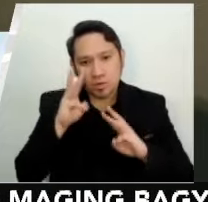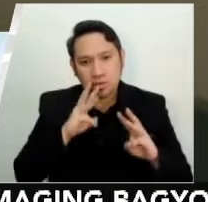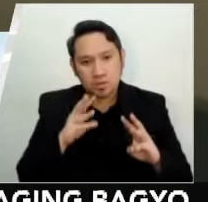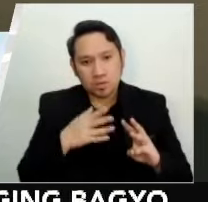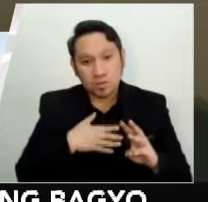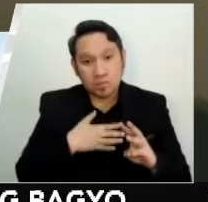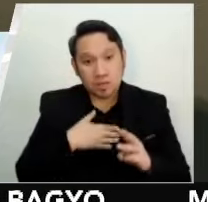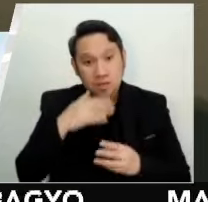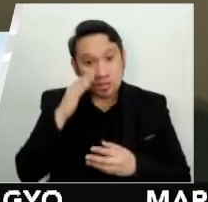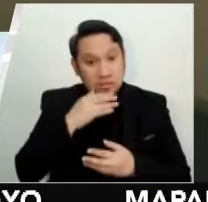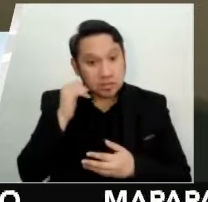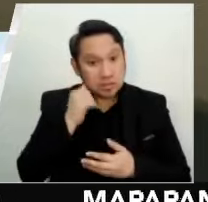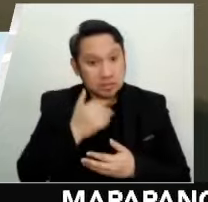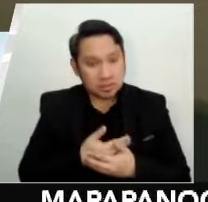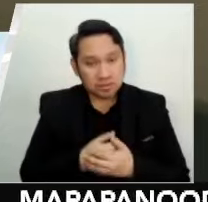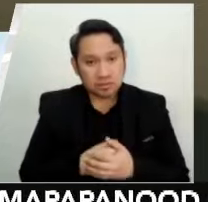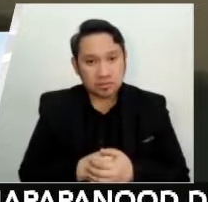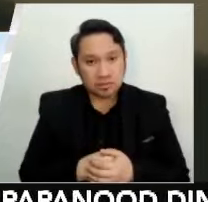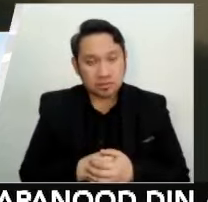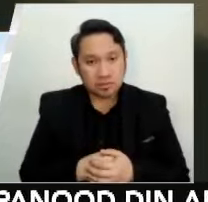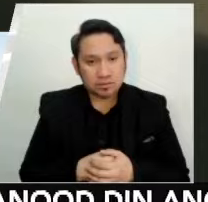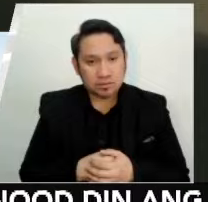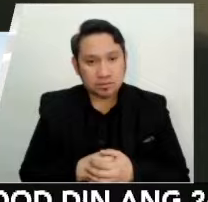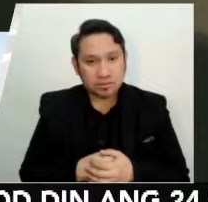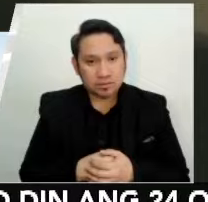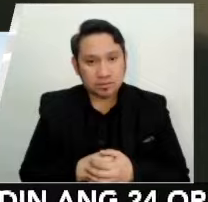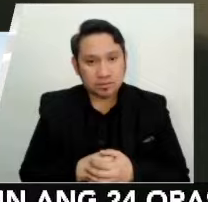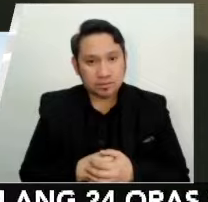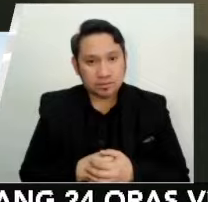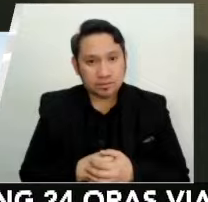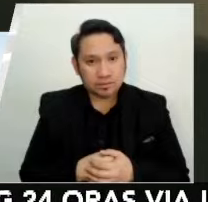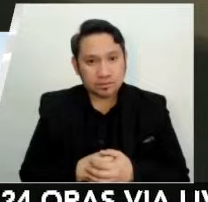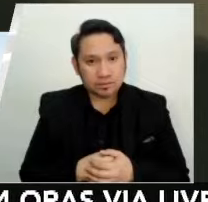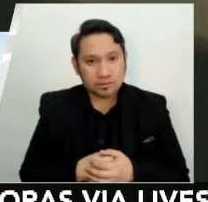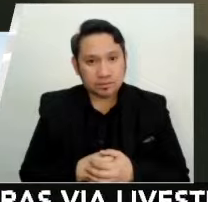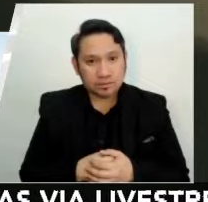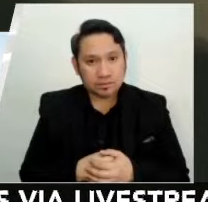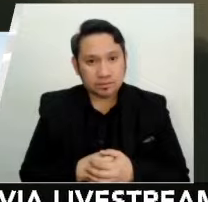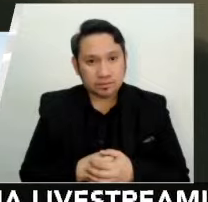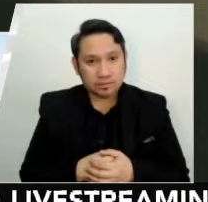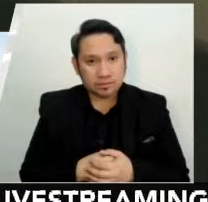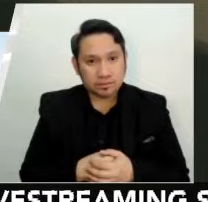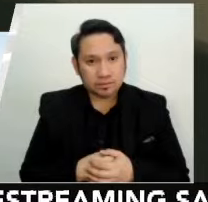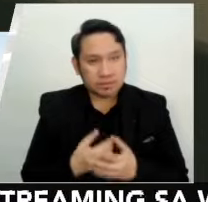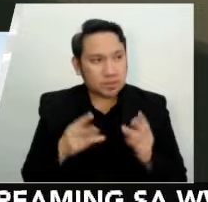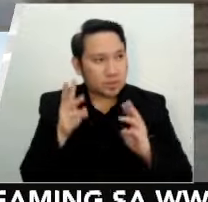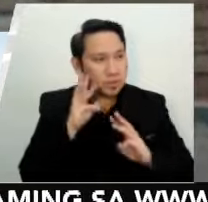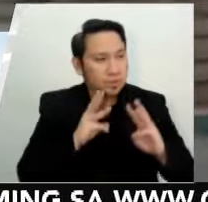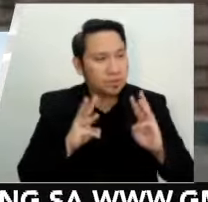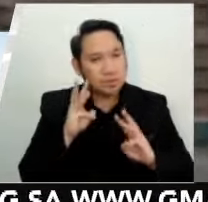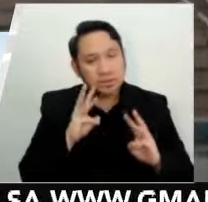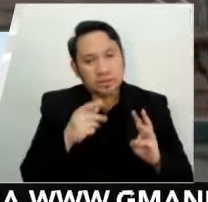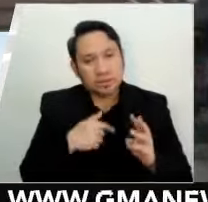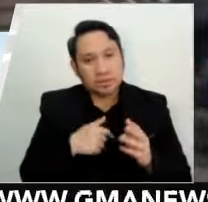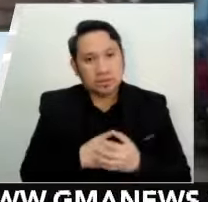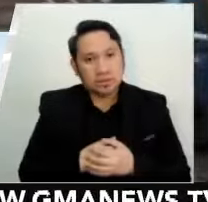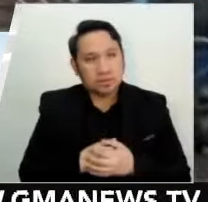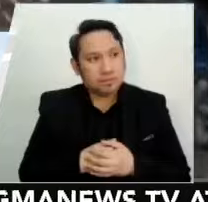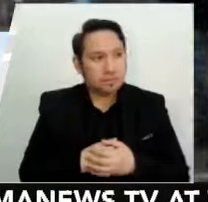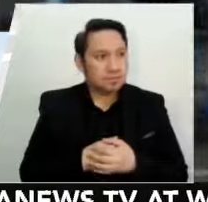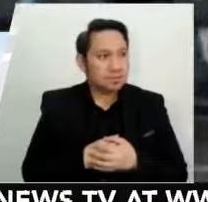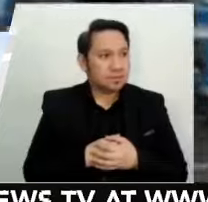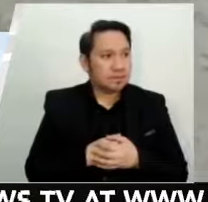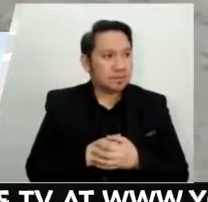ninyo? Sila naiwan. Naiwan sila doon, ma. Binaha rin ng